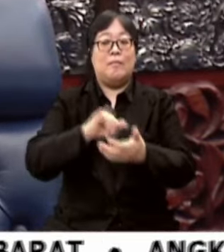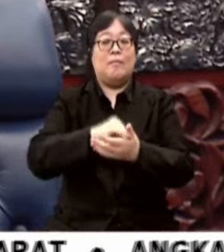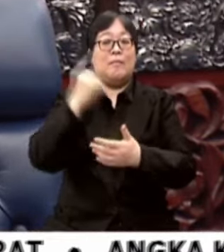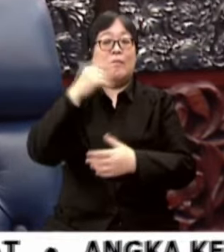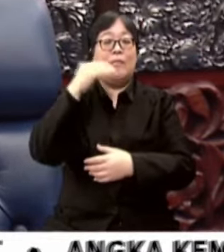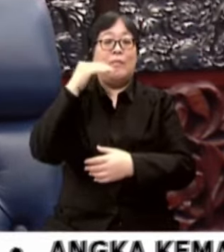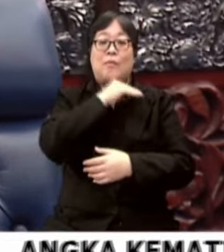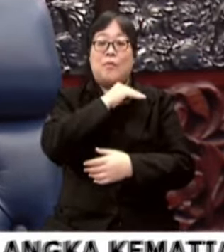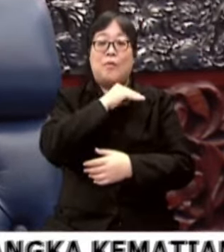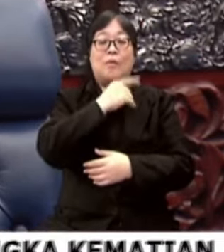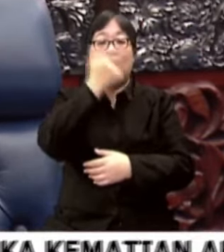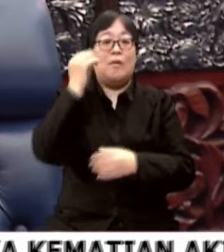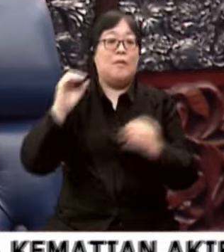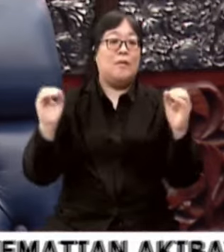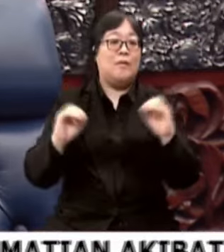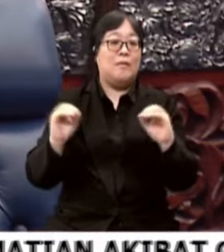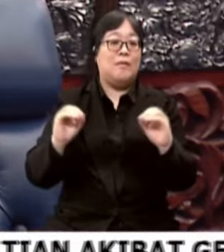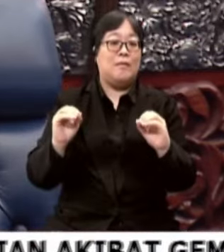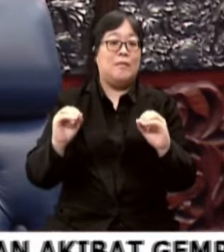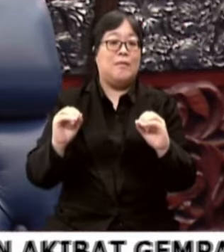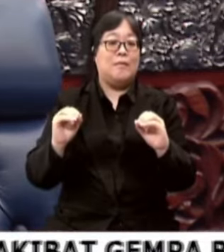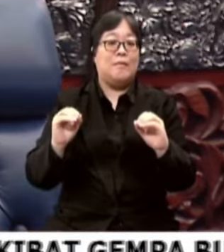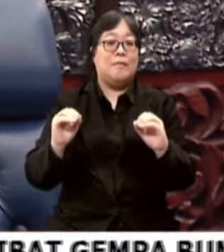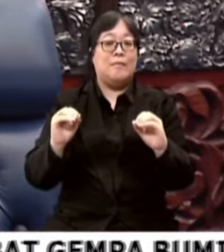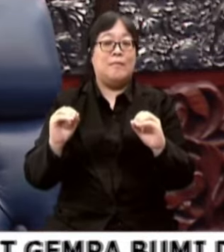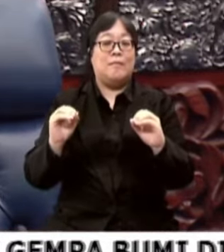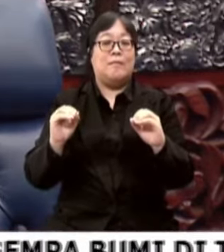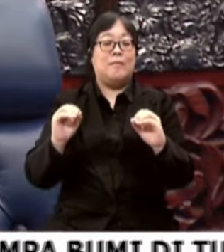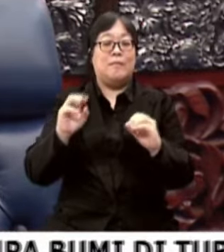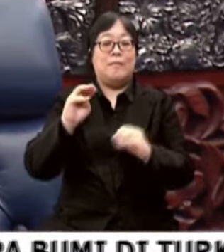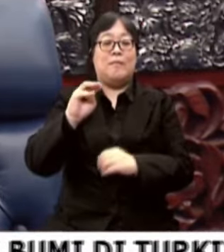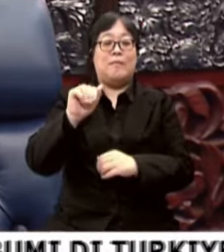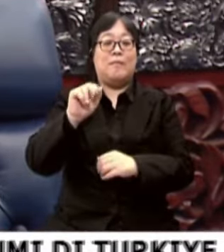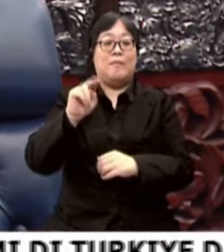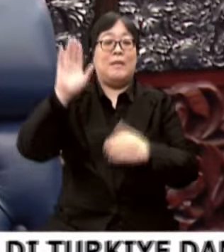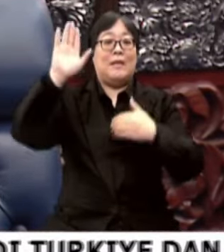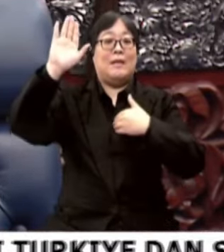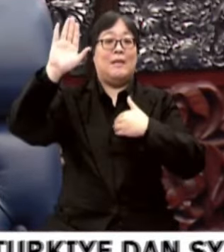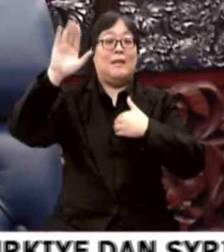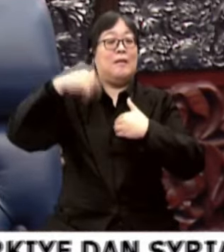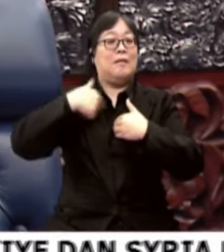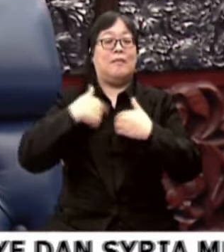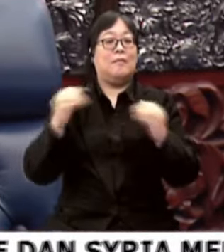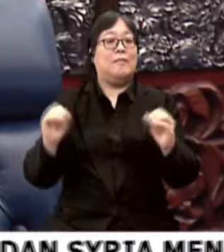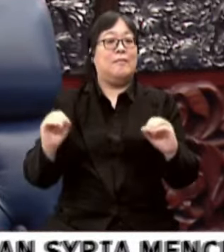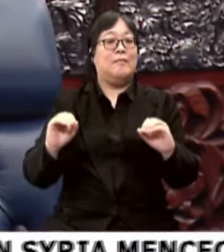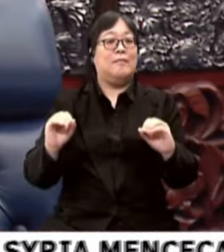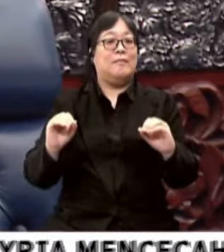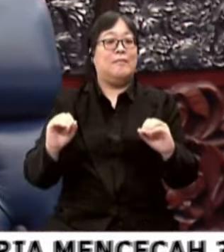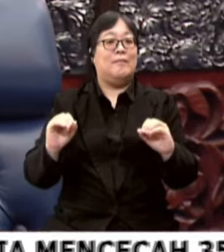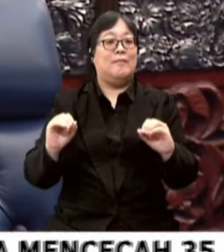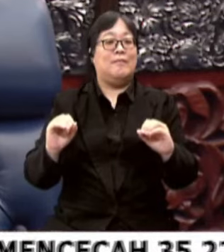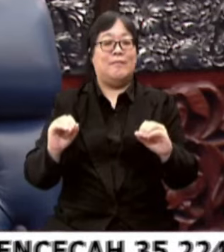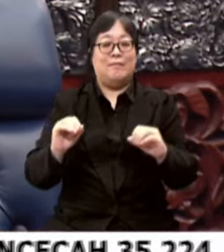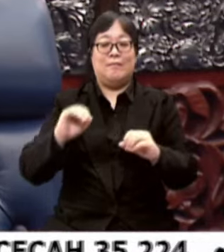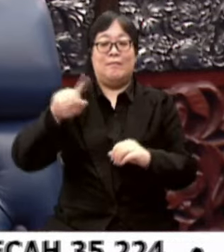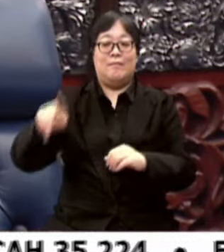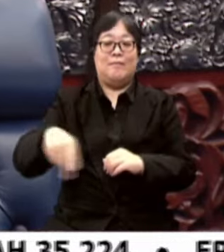pembohongan karena tidak ada Manifesto itu dalam janji itu dalam